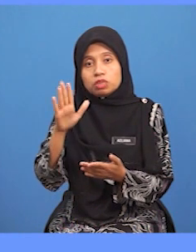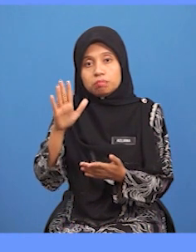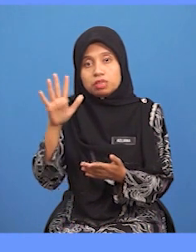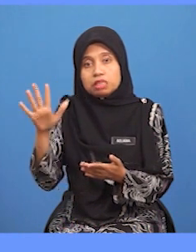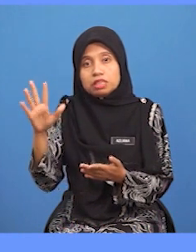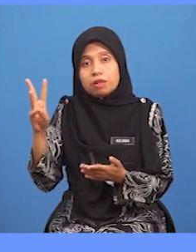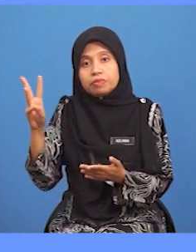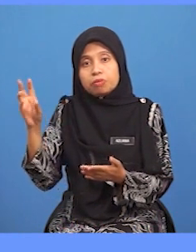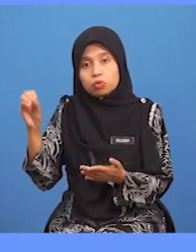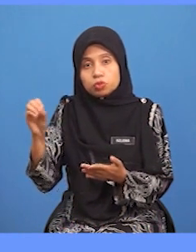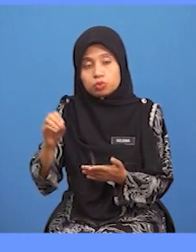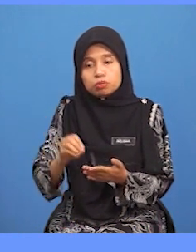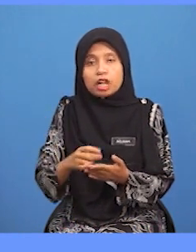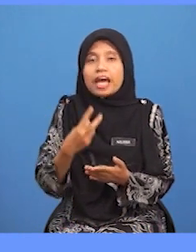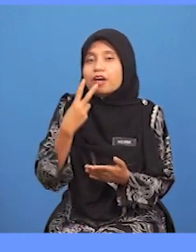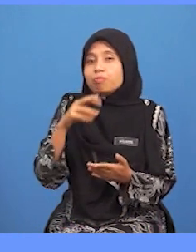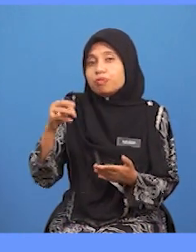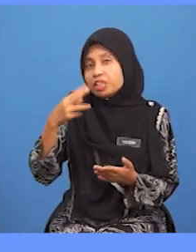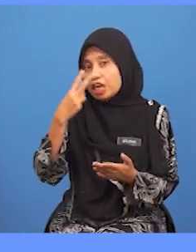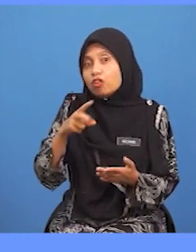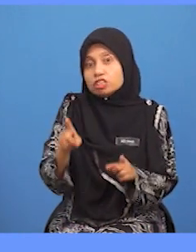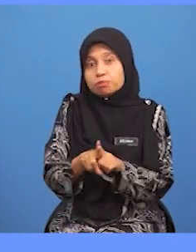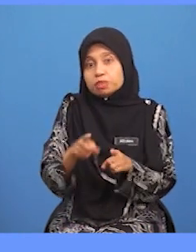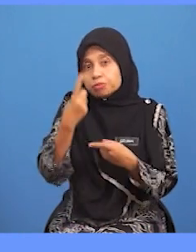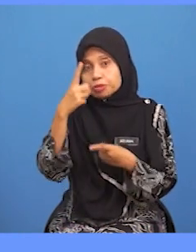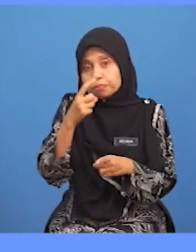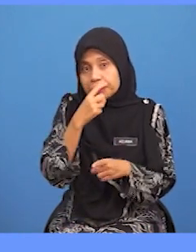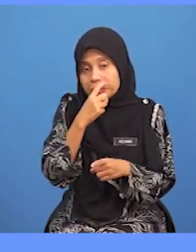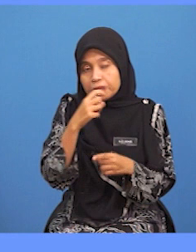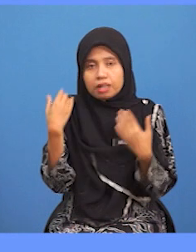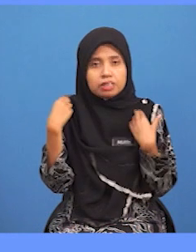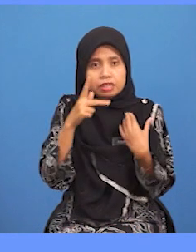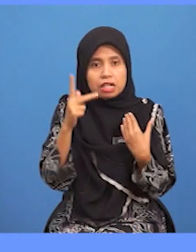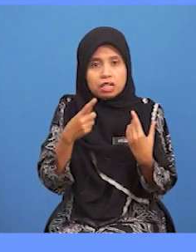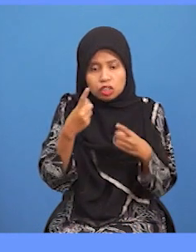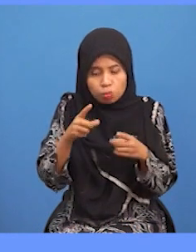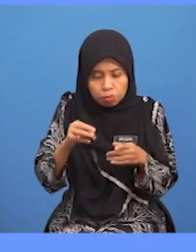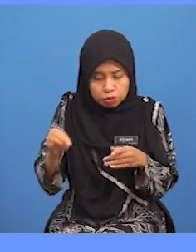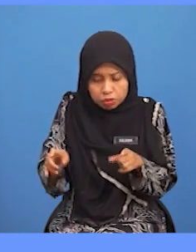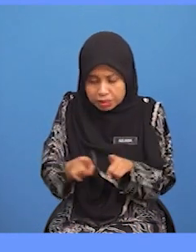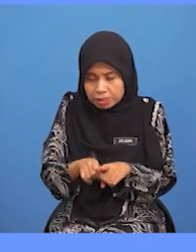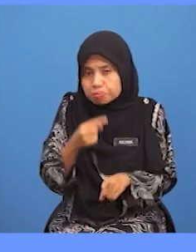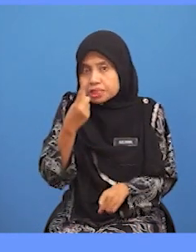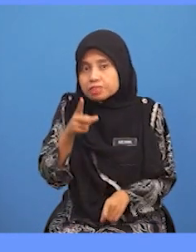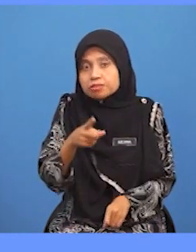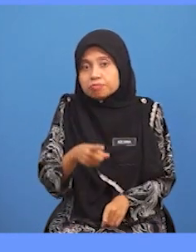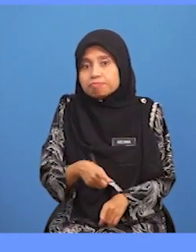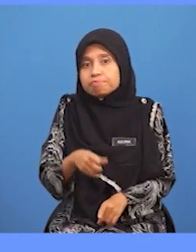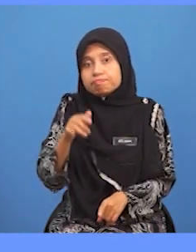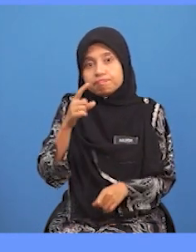RM105,660. Semak jawapan yang murid-murid telah kira. Adakah jawapan murid semua sama dengan jawapan